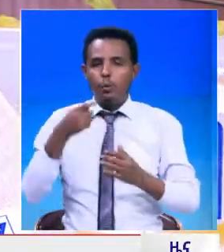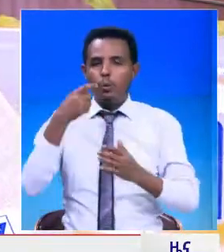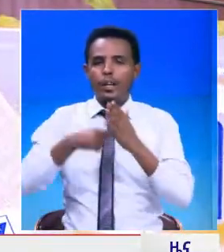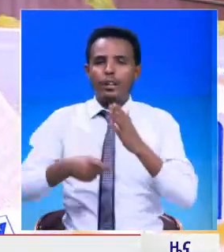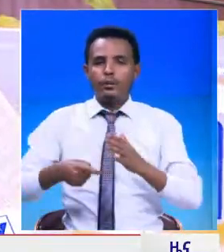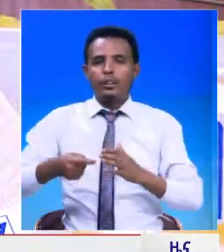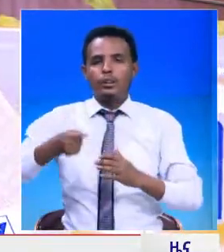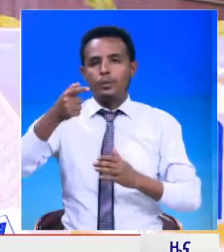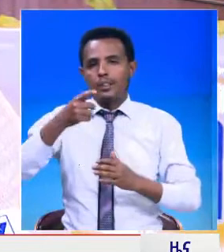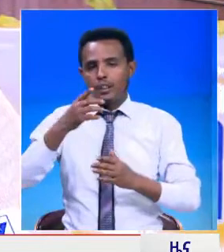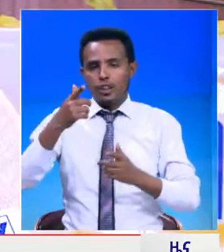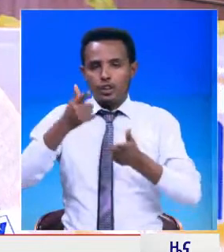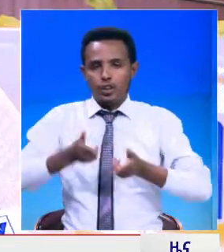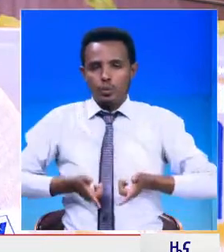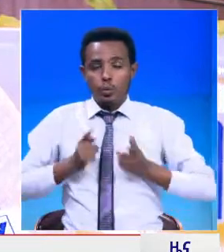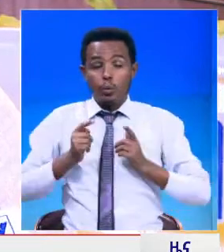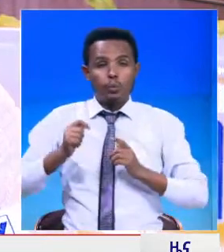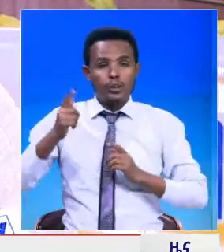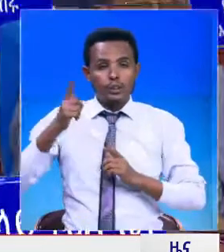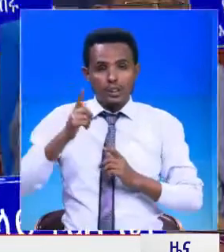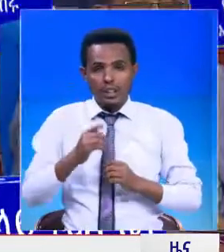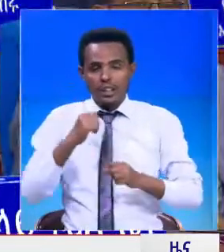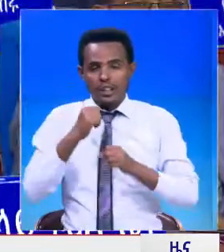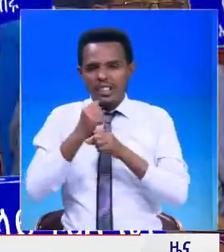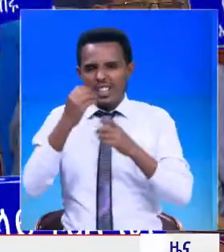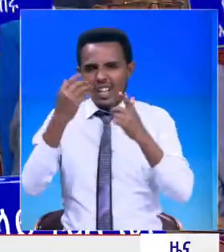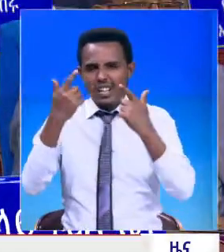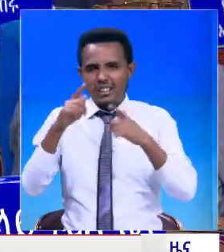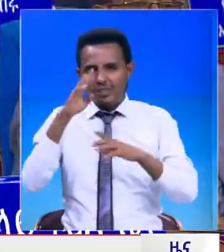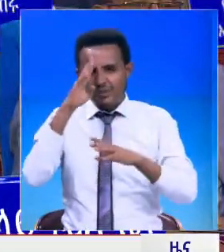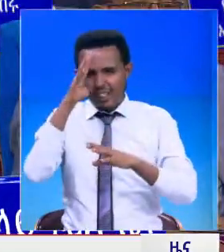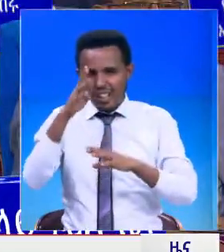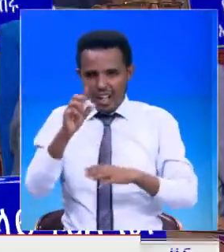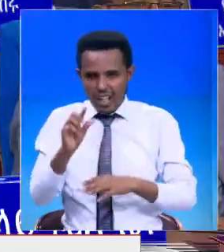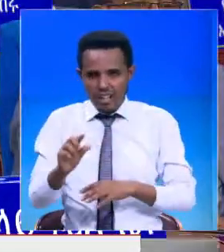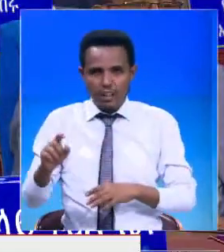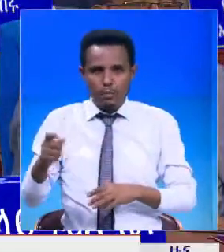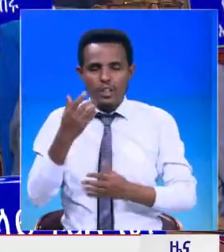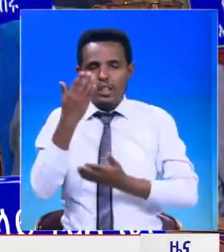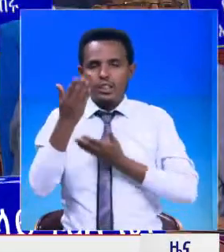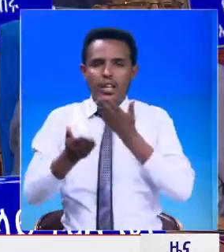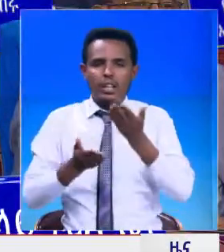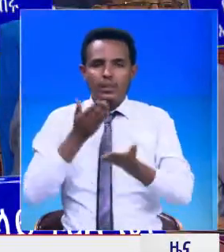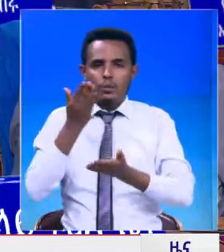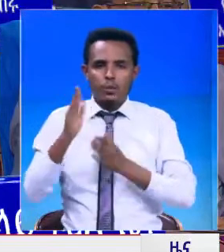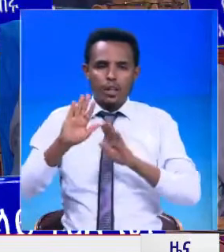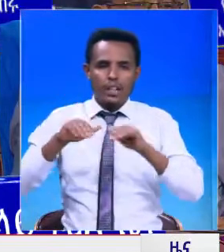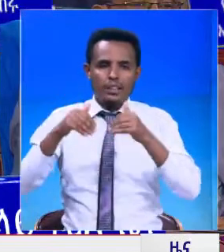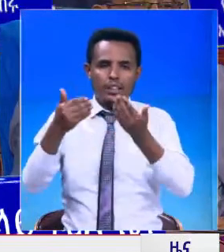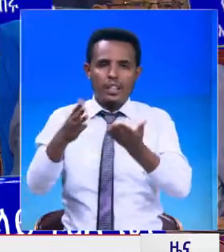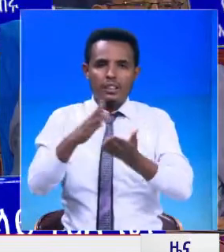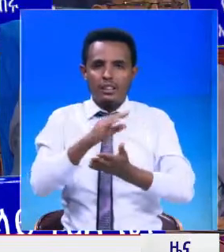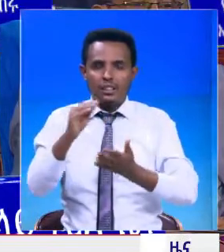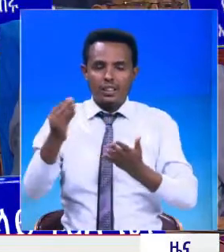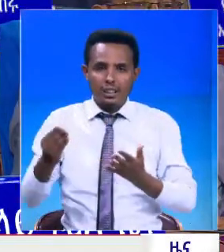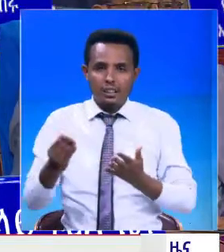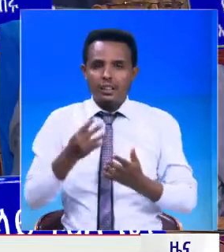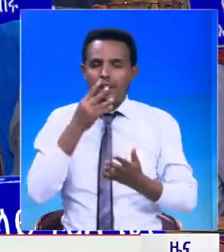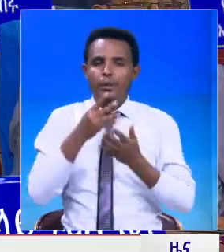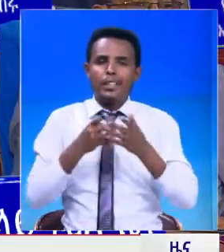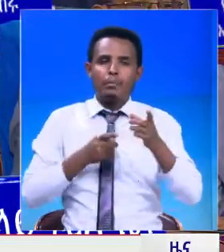ውድነት፣ የስራ እድል ፈጠራ አናሳ መሆን፣ የአገልግሎት አሰጣጥና የመልካም